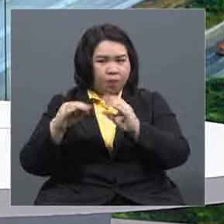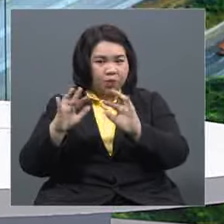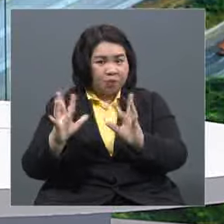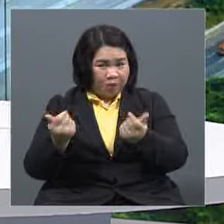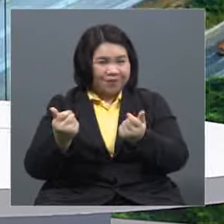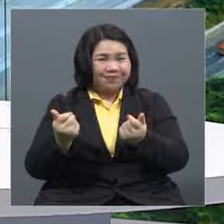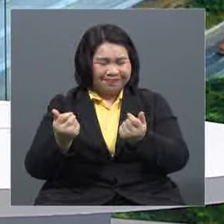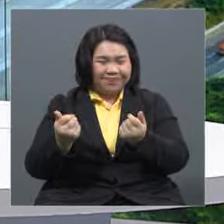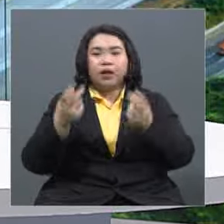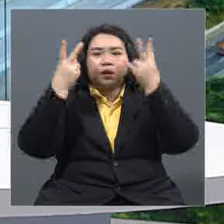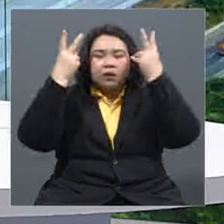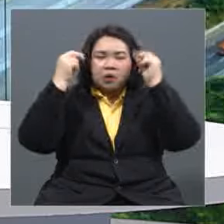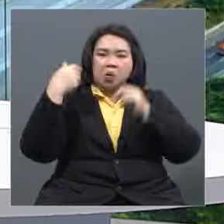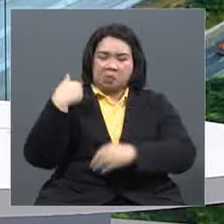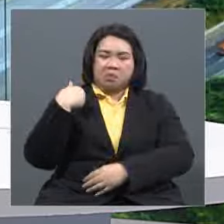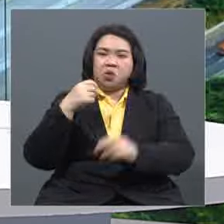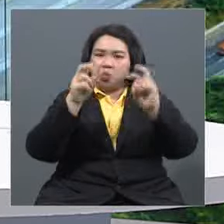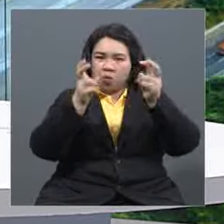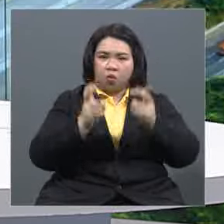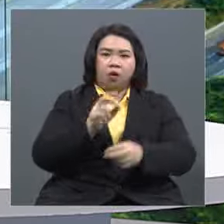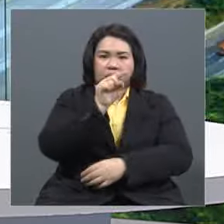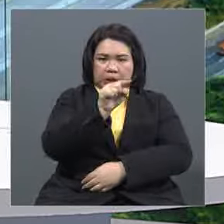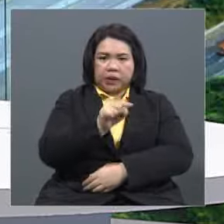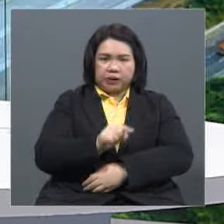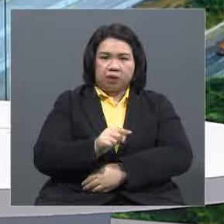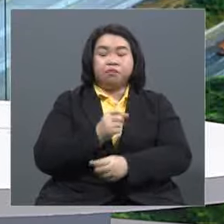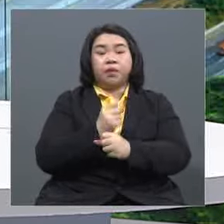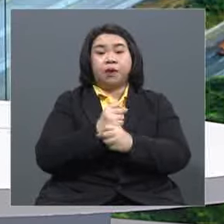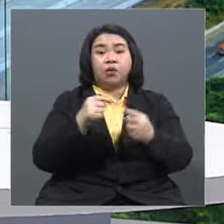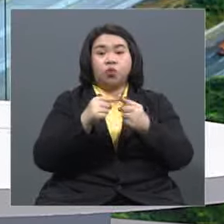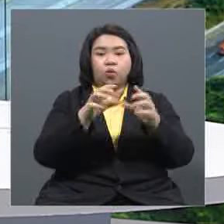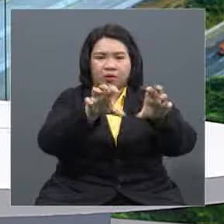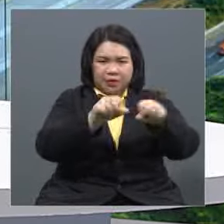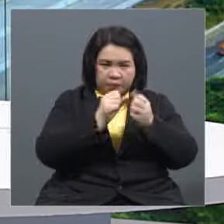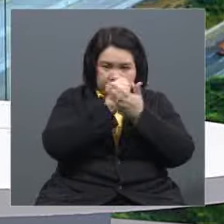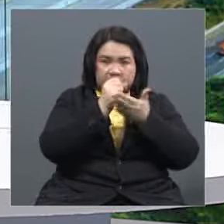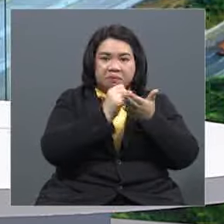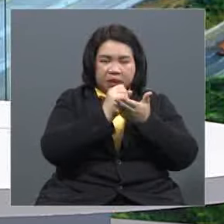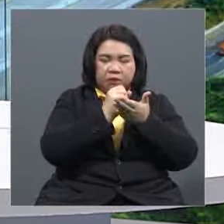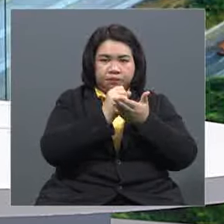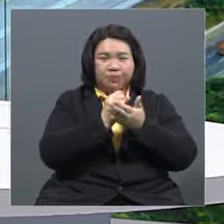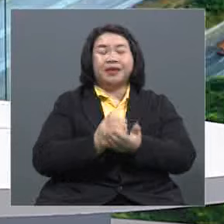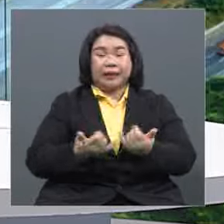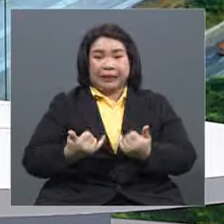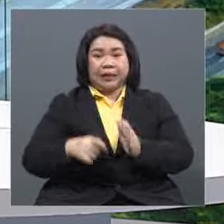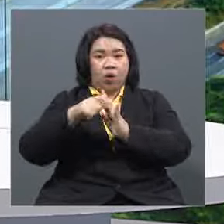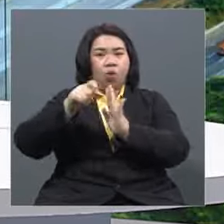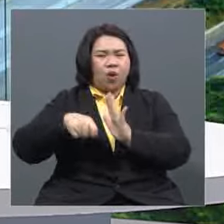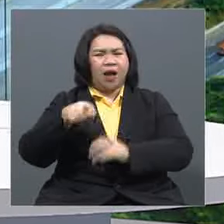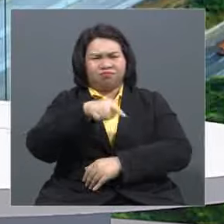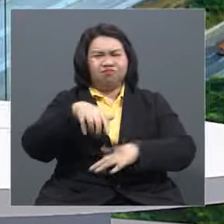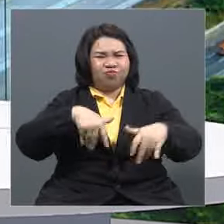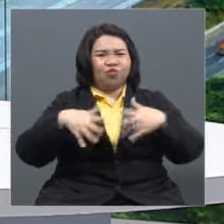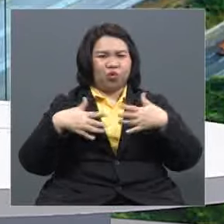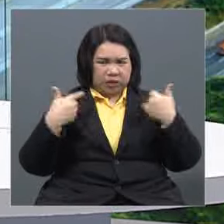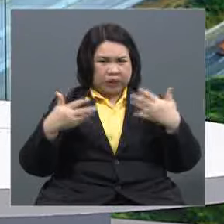แล้วครับโดยนายกรัฐมนตรีก็มีข้อสั่งการหลายเรื่องเน้นในเรื่องของการปราบปรามยาเสพติดขณะที่คนโคราชเองก็ดีใจนะครับที่